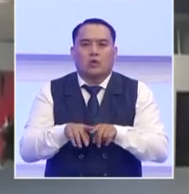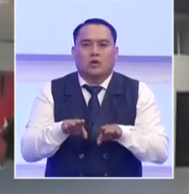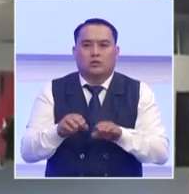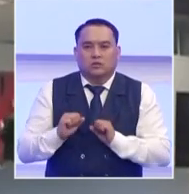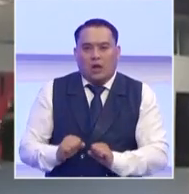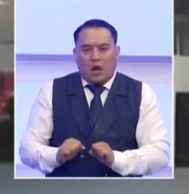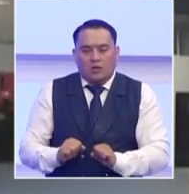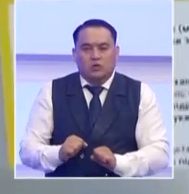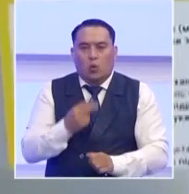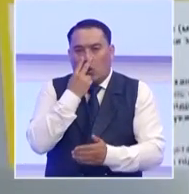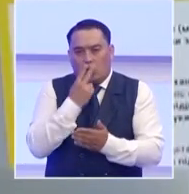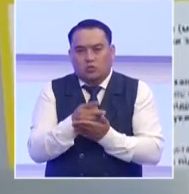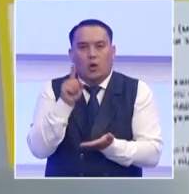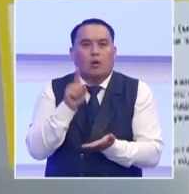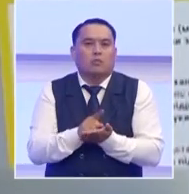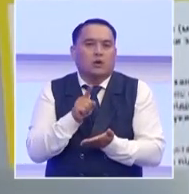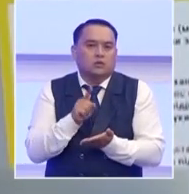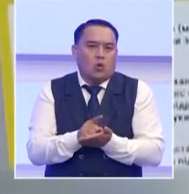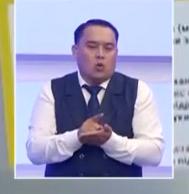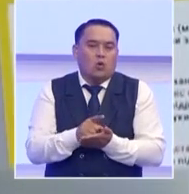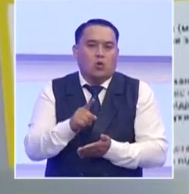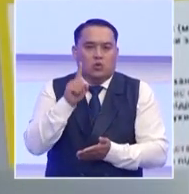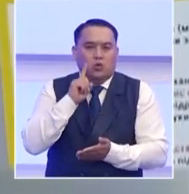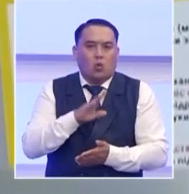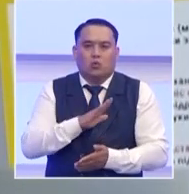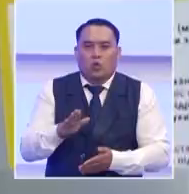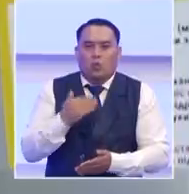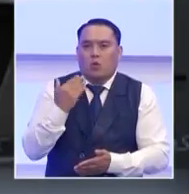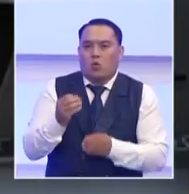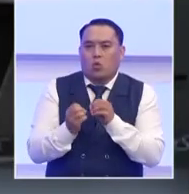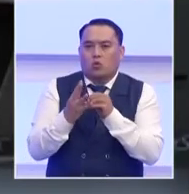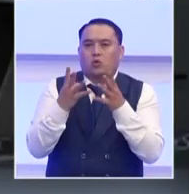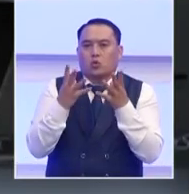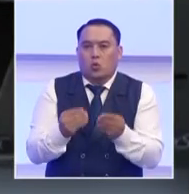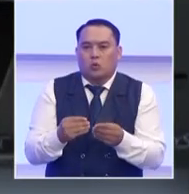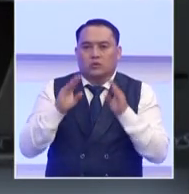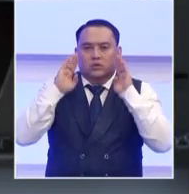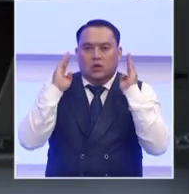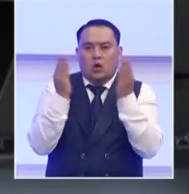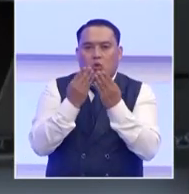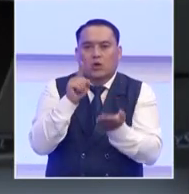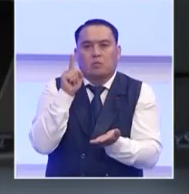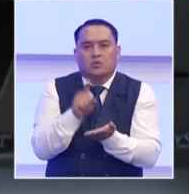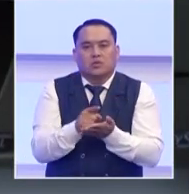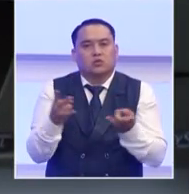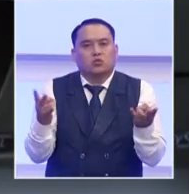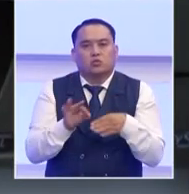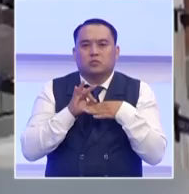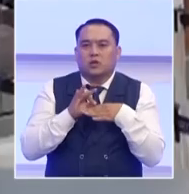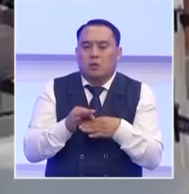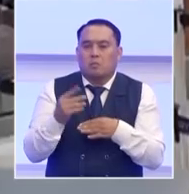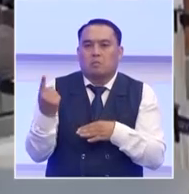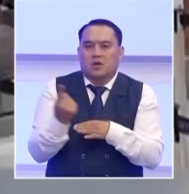сақтандыру полисін көрсетуі тиіс. Және ең қолайсыз жағдай олар 14 күндік оқшаулаудан өтуі қажет. Бірінші шілдеден